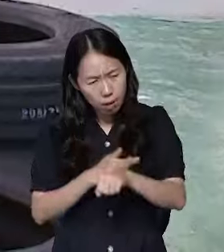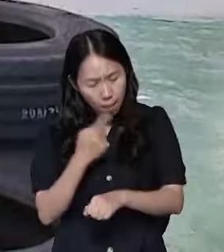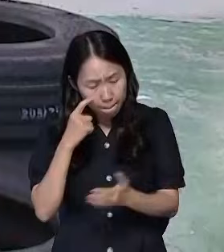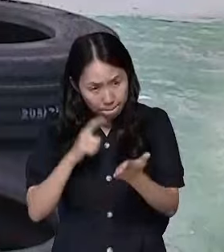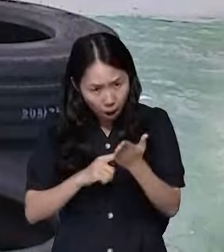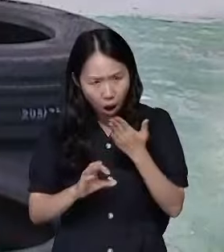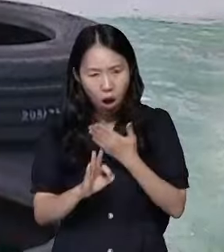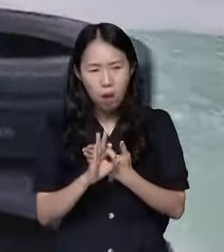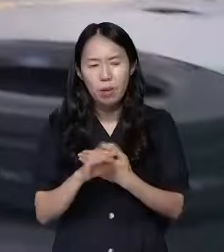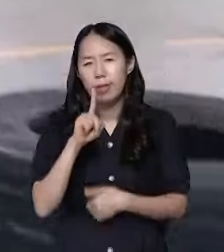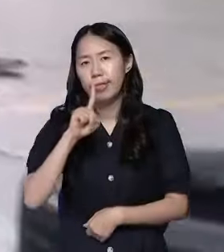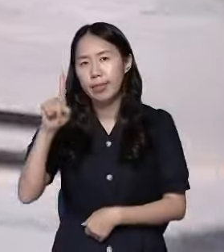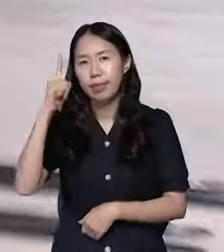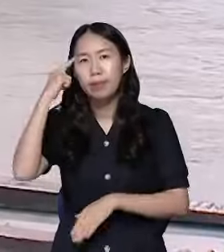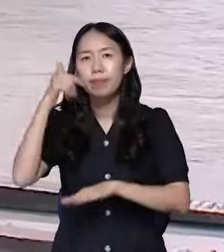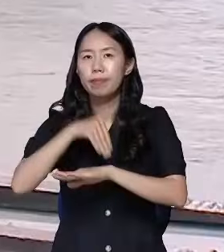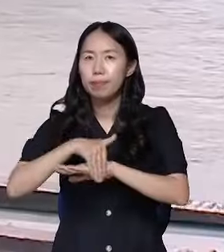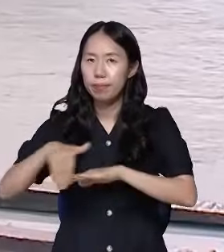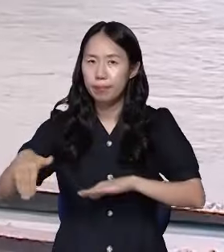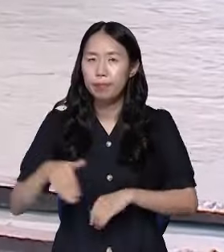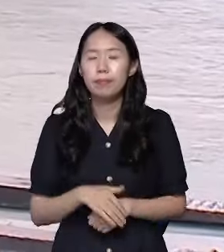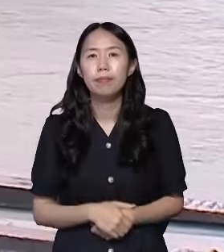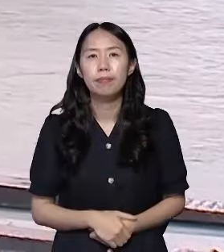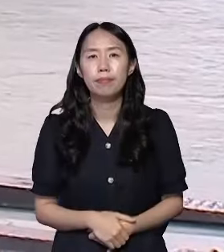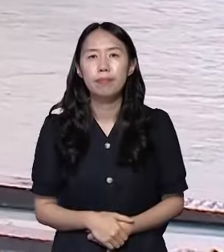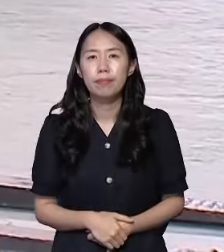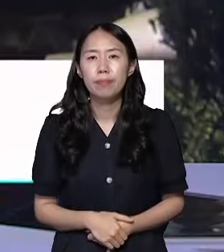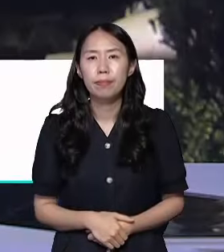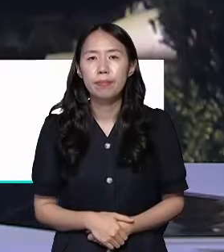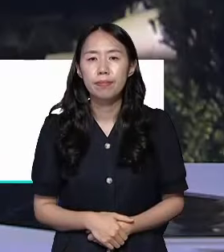방침입니다. KBC 조경원입니다.